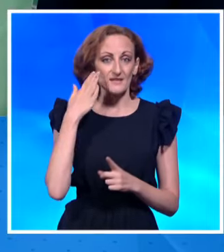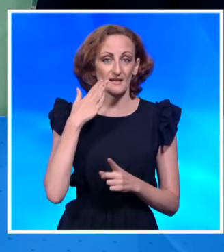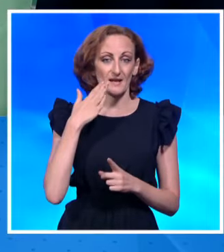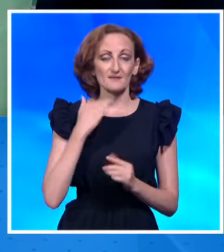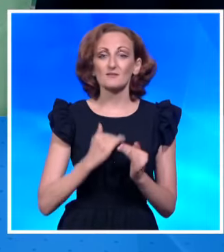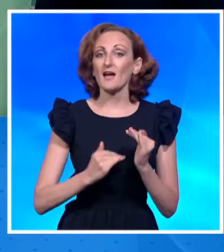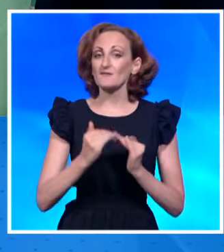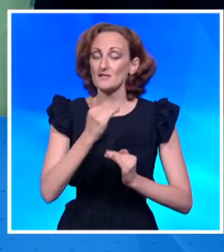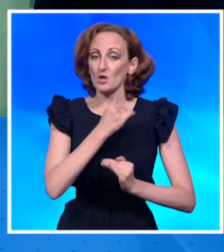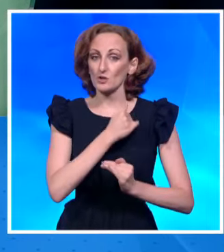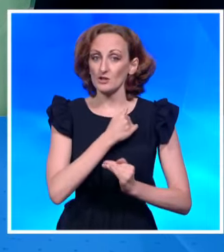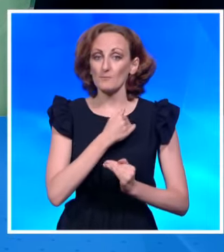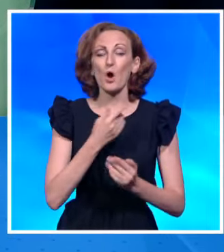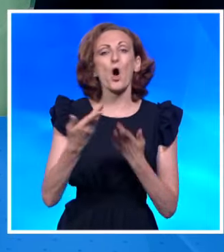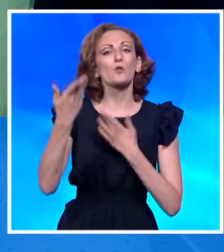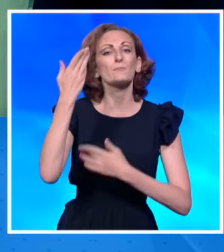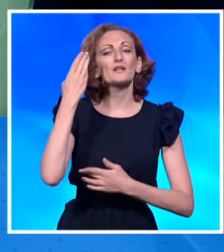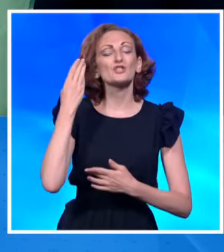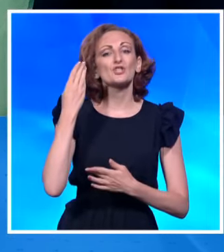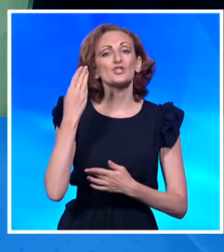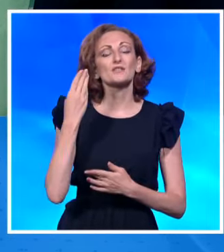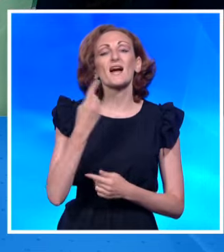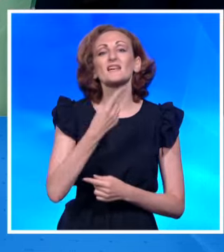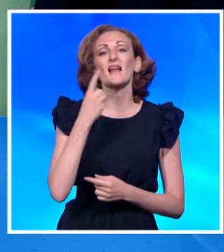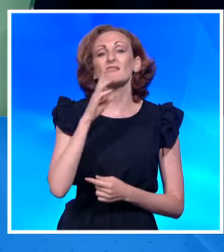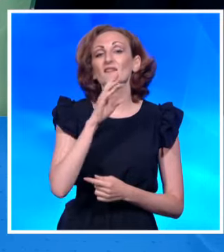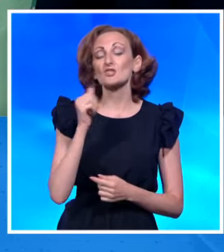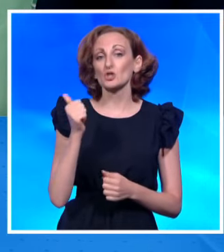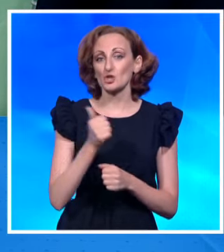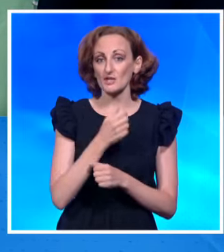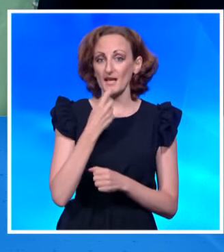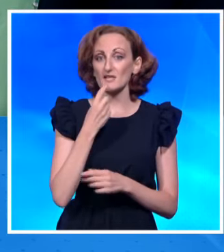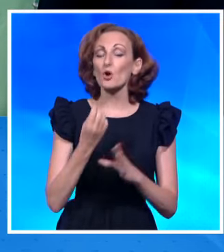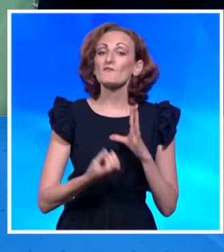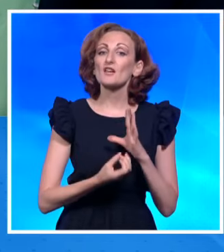вече споменах в далечната 1916, е постигнат в началото на юли.